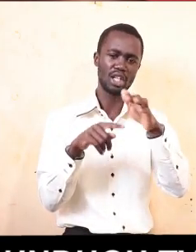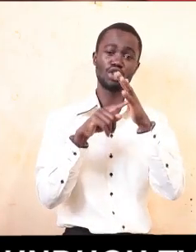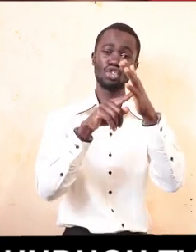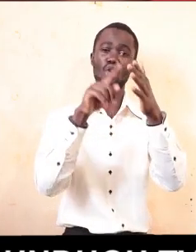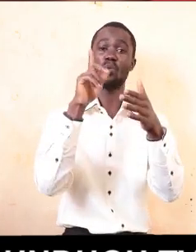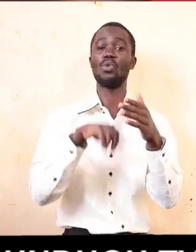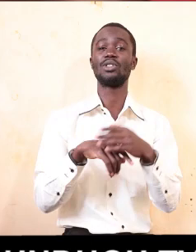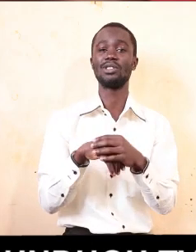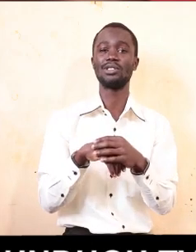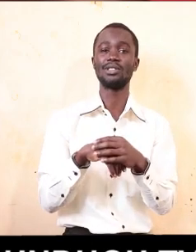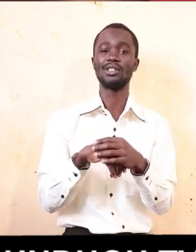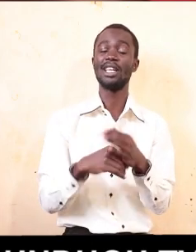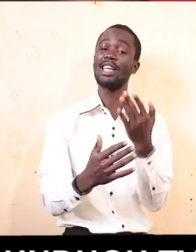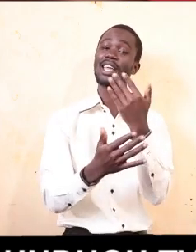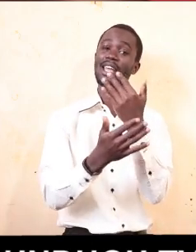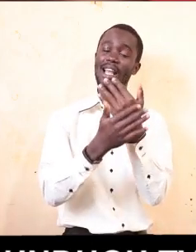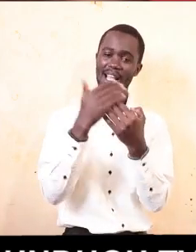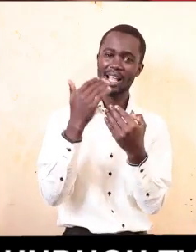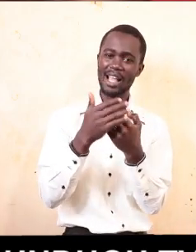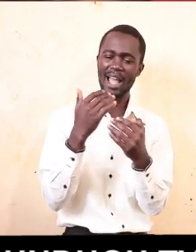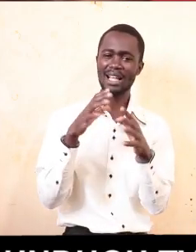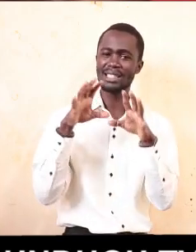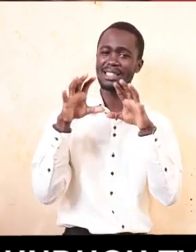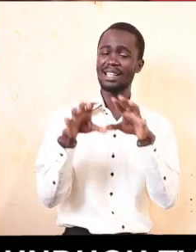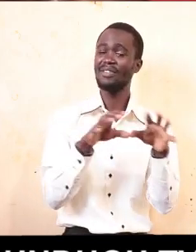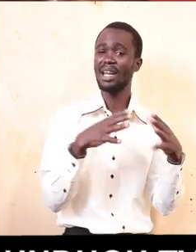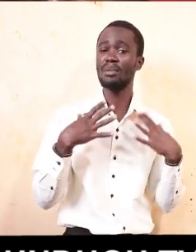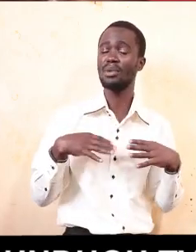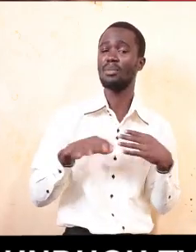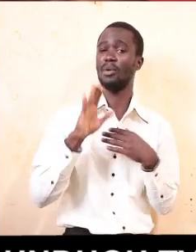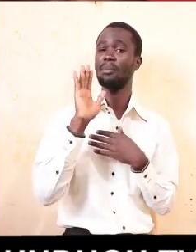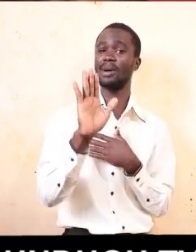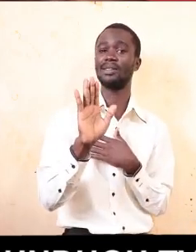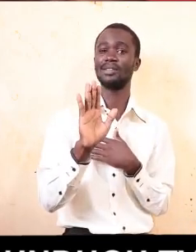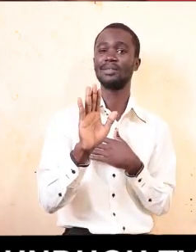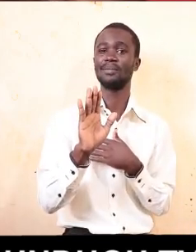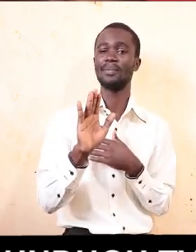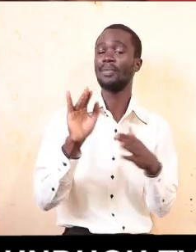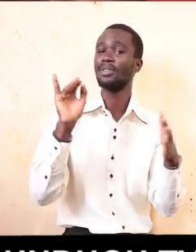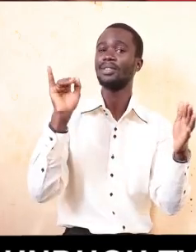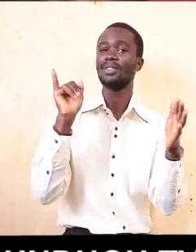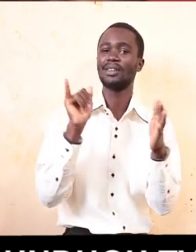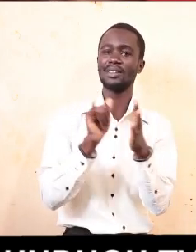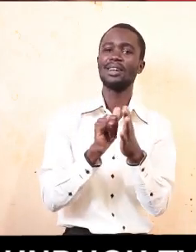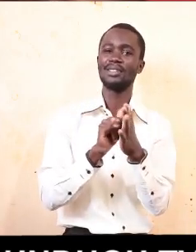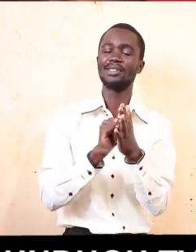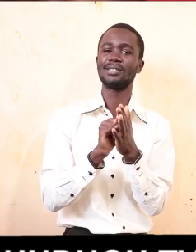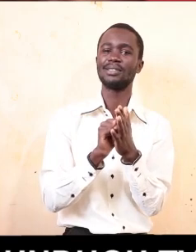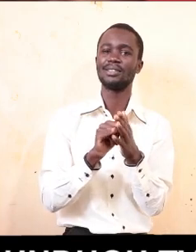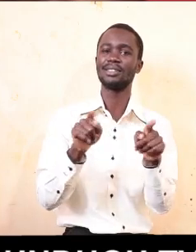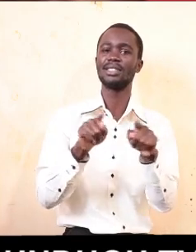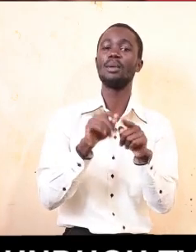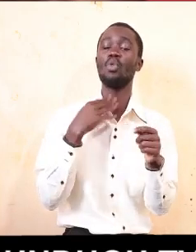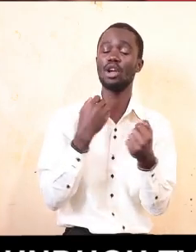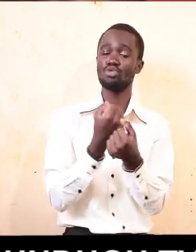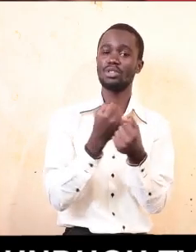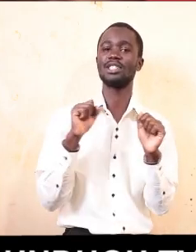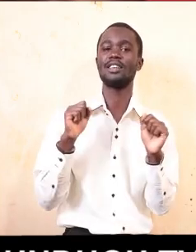anaonyesha anajali juu ya mateso ya watu wake, na hivyo basi anataka